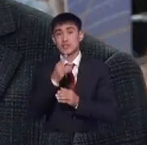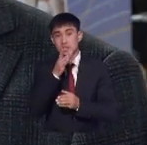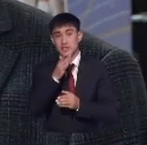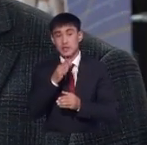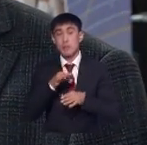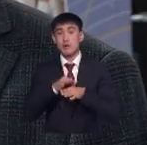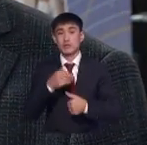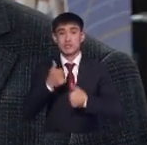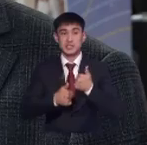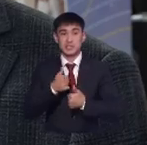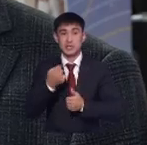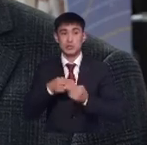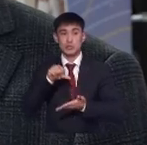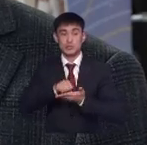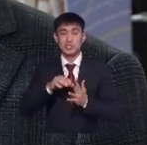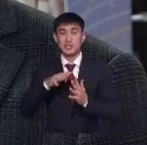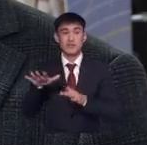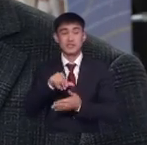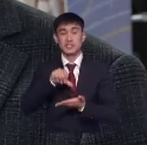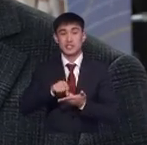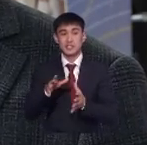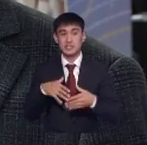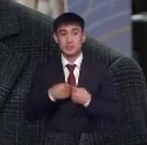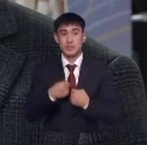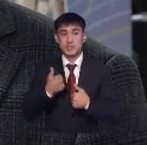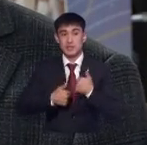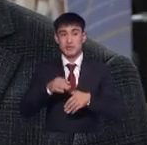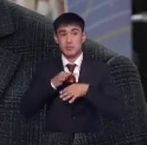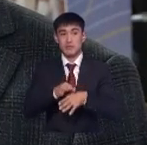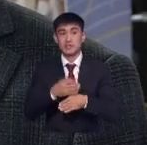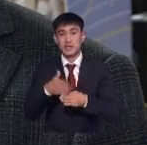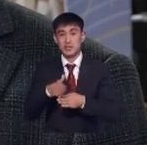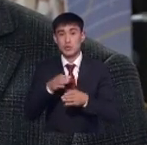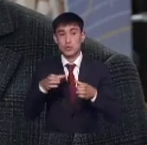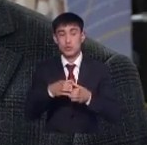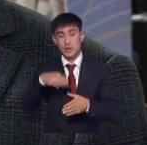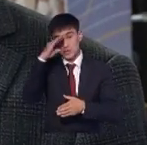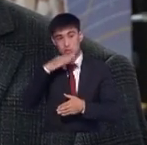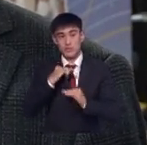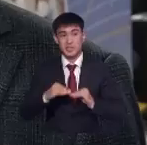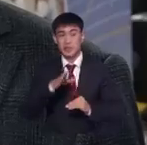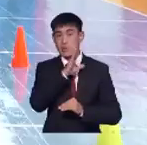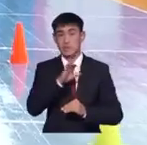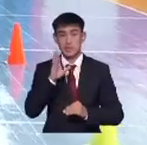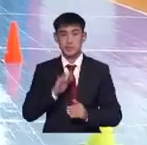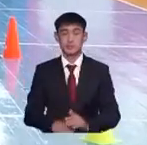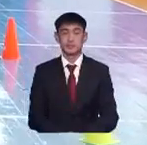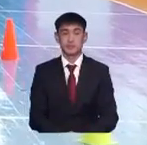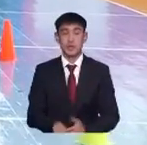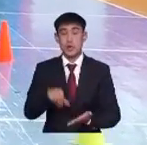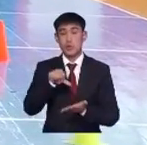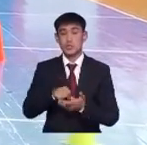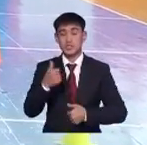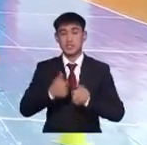проводится состязание, в котором участвуют все члены семьи. Наряду с этим соревнования проводились в отдельных группах для отцов, детей и матерей.